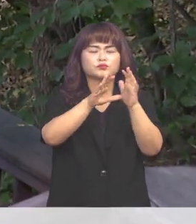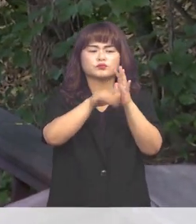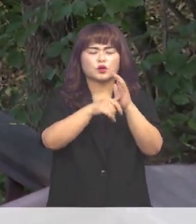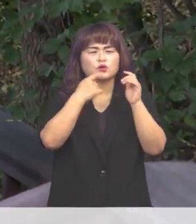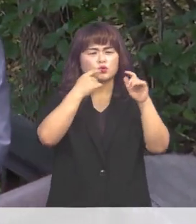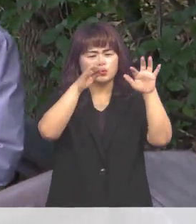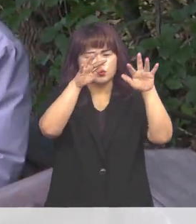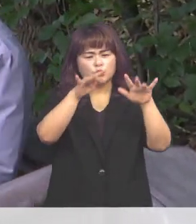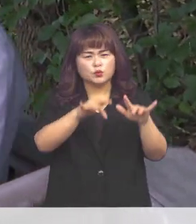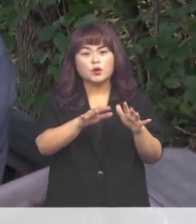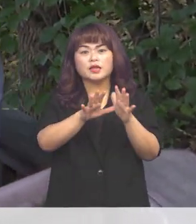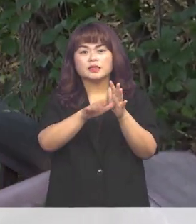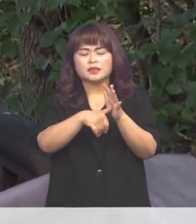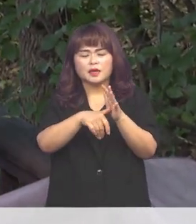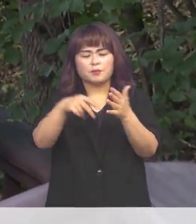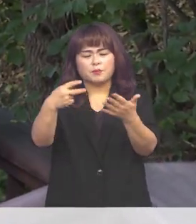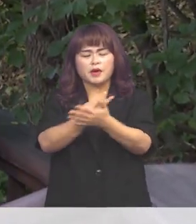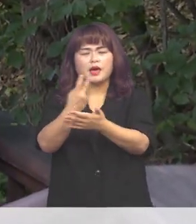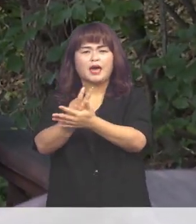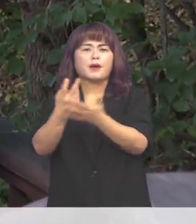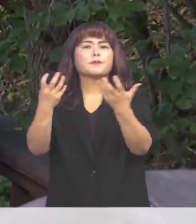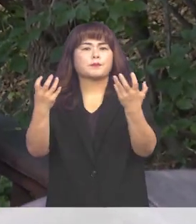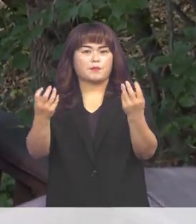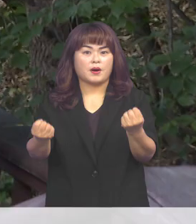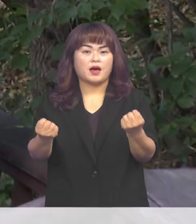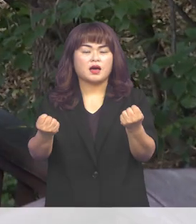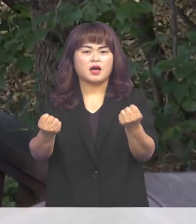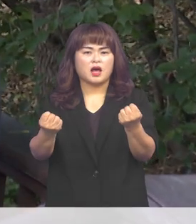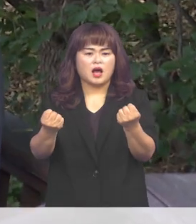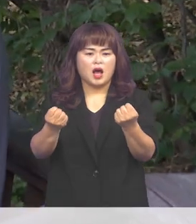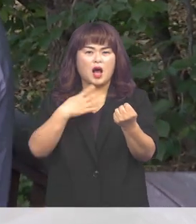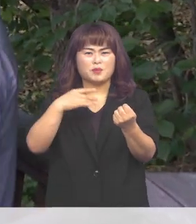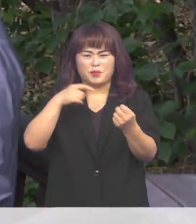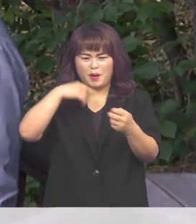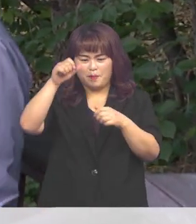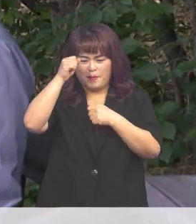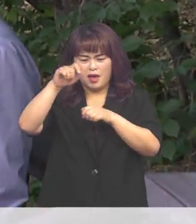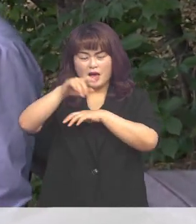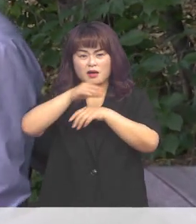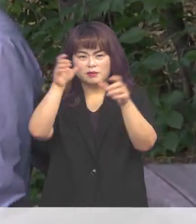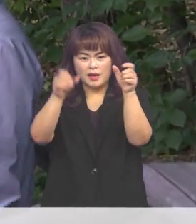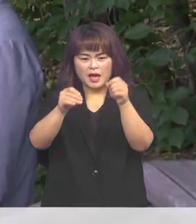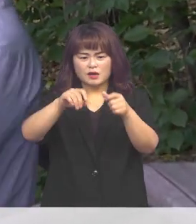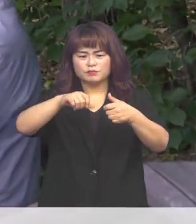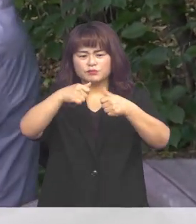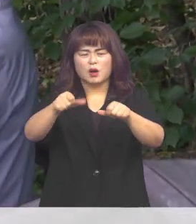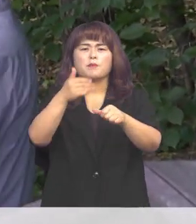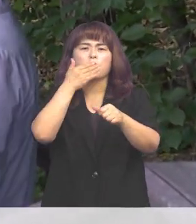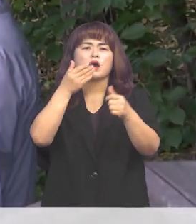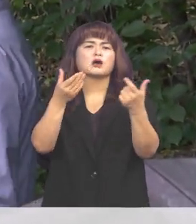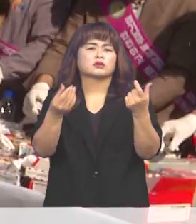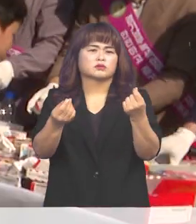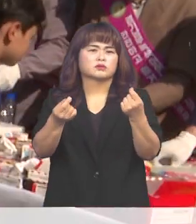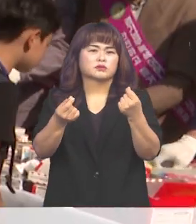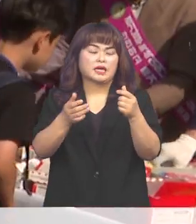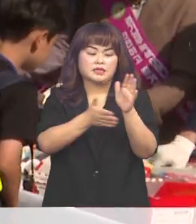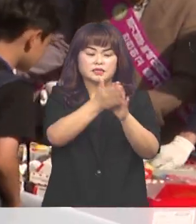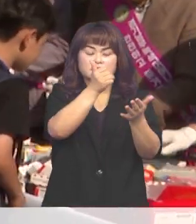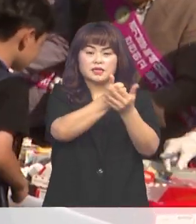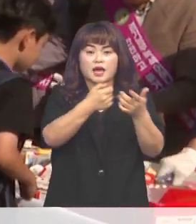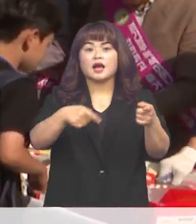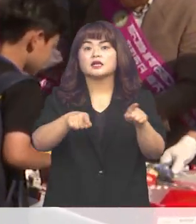겨울에는 눈이 많이 오다 보면 아이들이 많이 미끄러져서 다리에 골절이 생기는 경우도 많이 생겼었거든요.